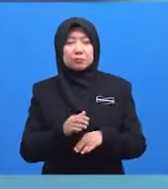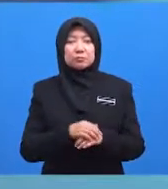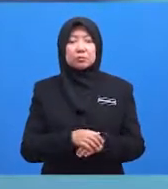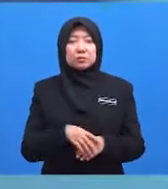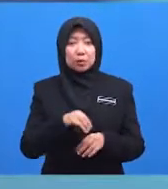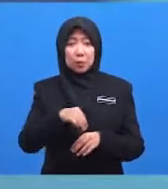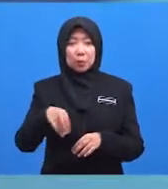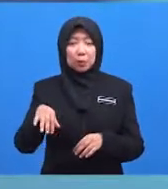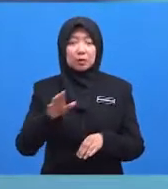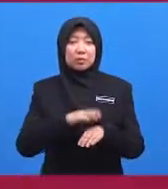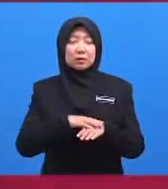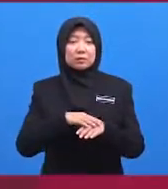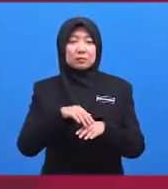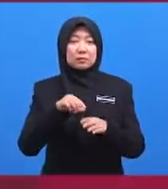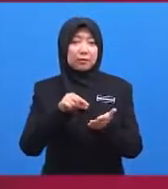permukaan ayam panggang madu.